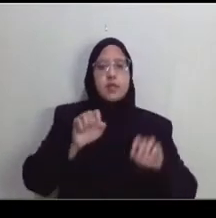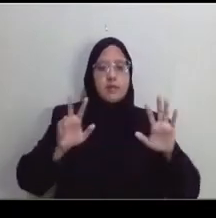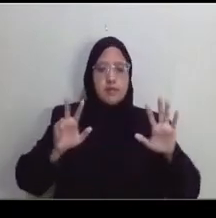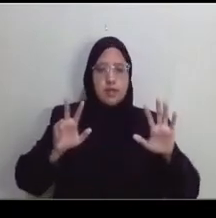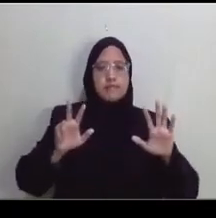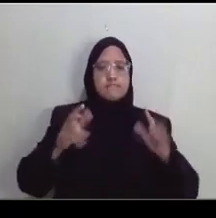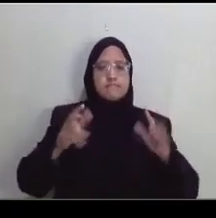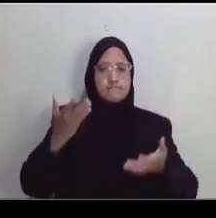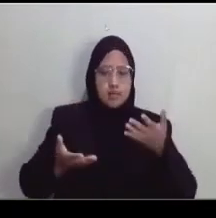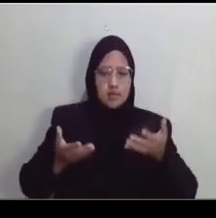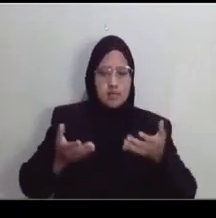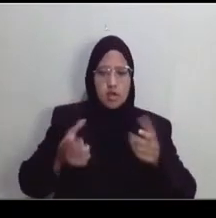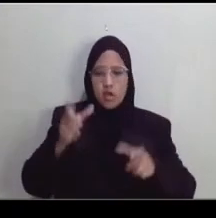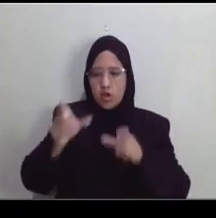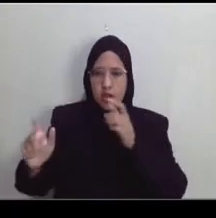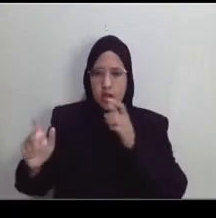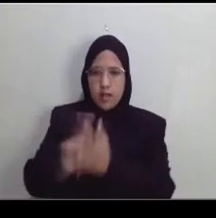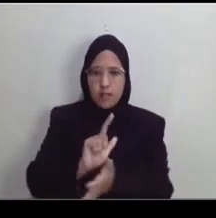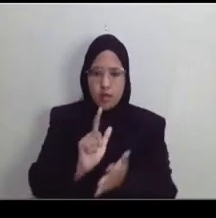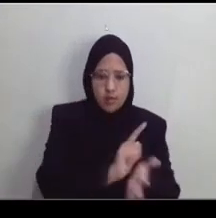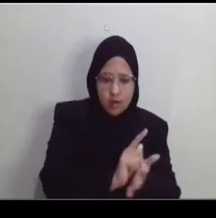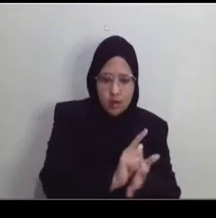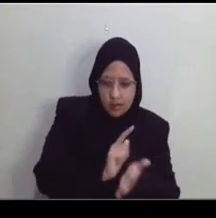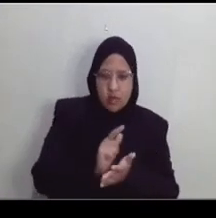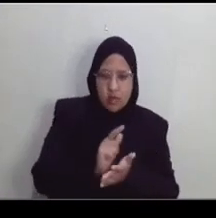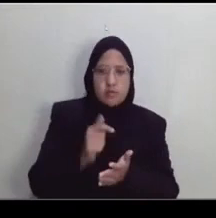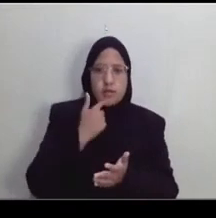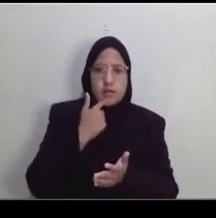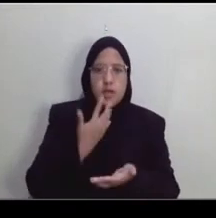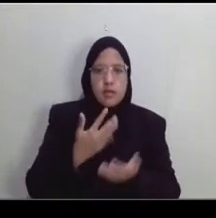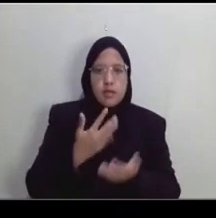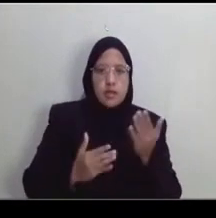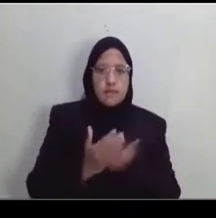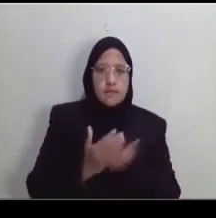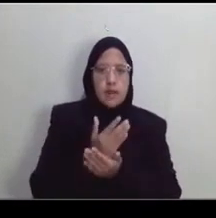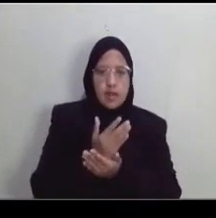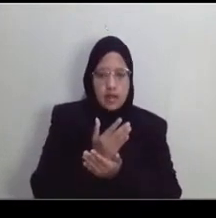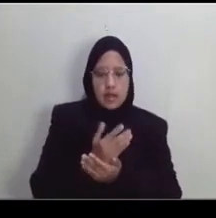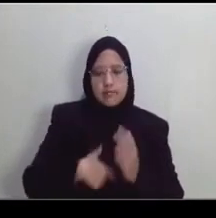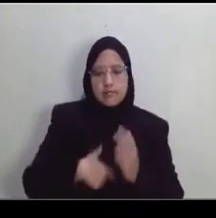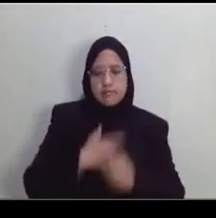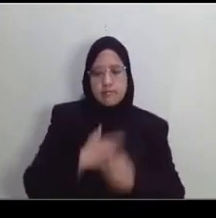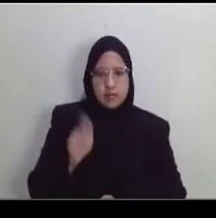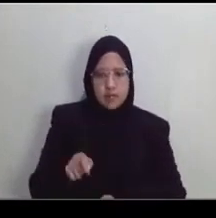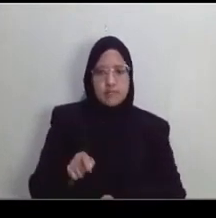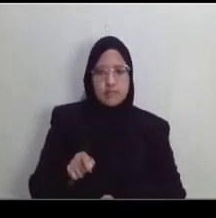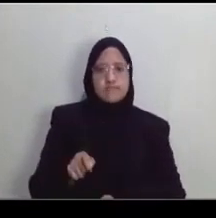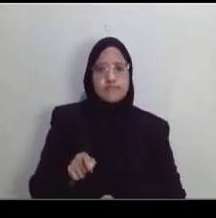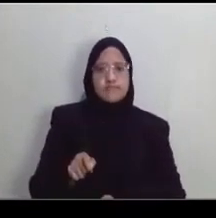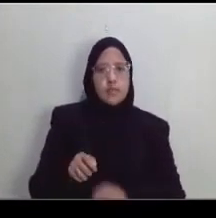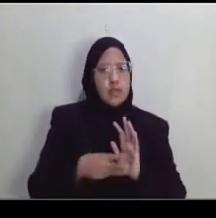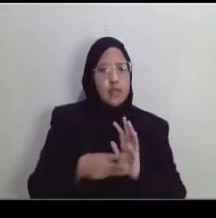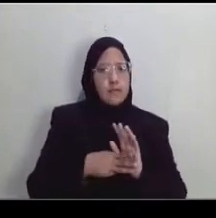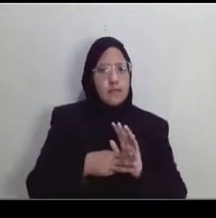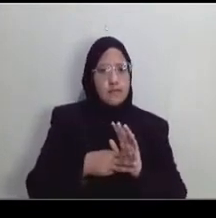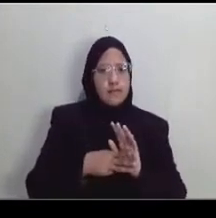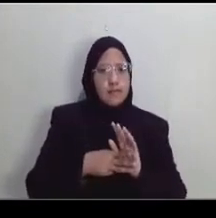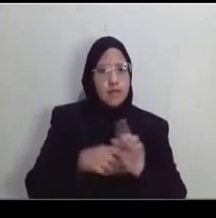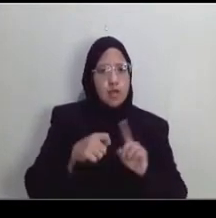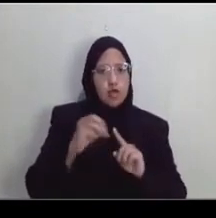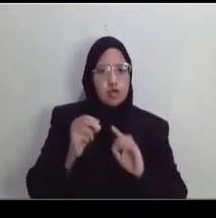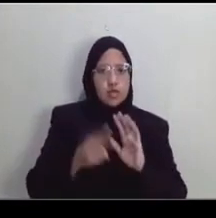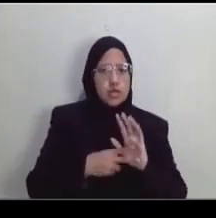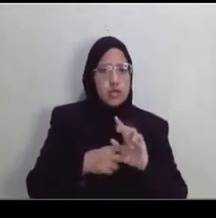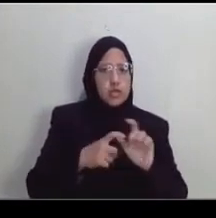pelapor mengajukan laporan atas dugaan pelanggaran kode etik dan perilaku hakim konstitusi yang dilakukan oleh Hakim